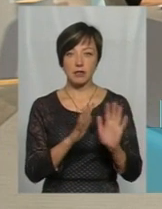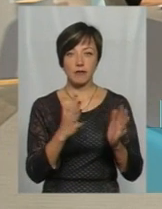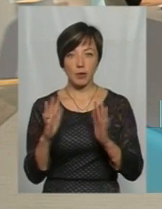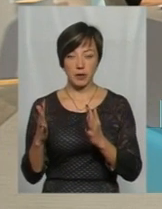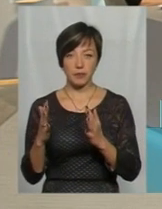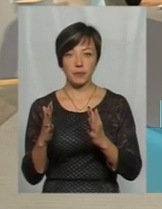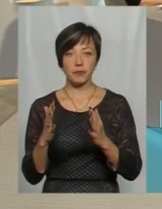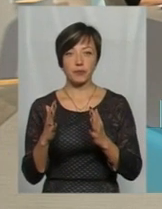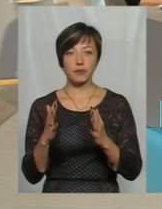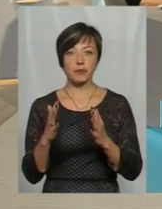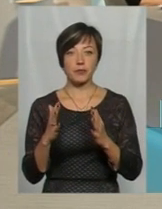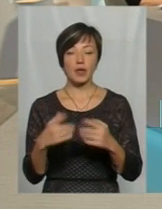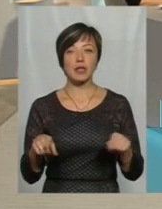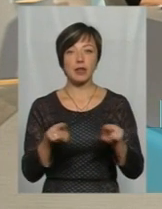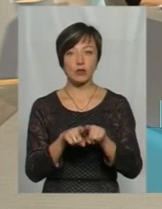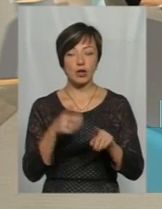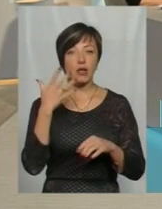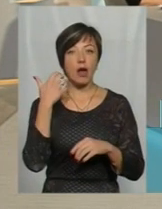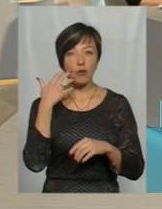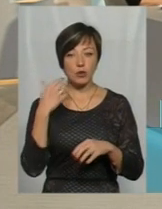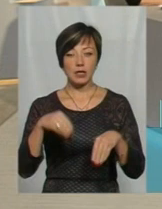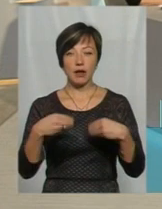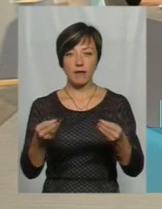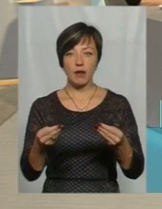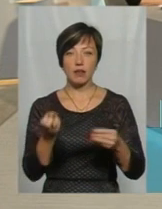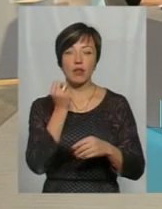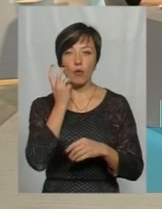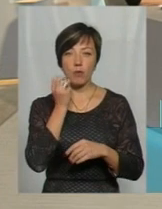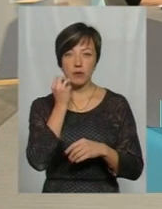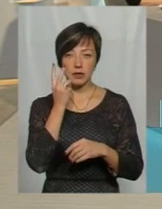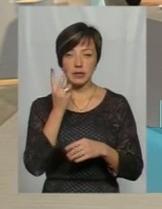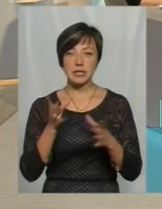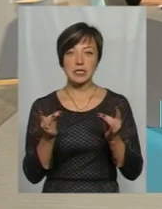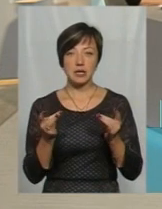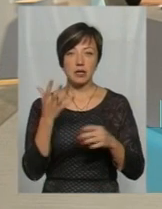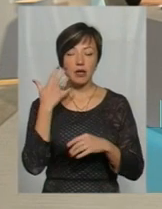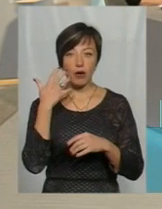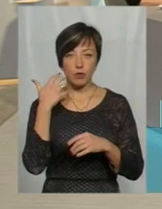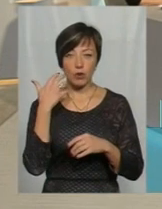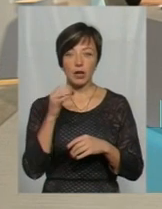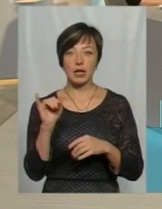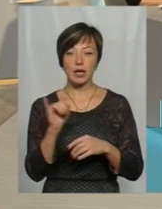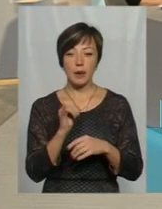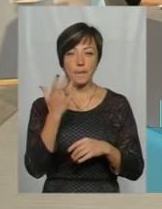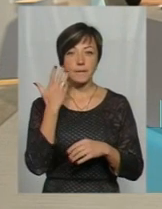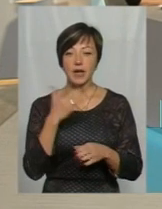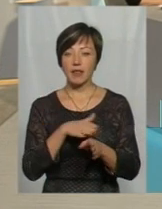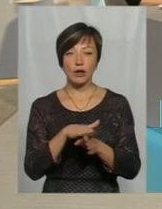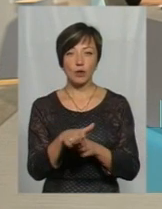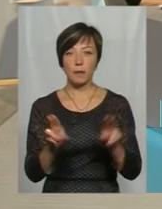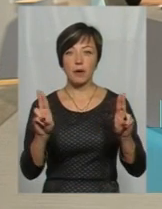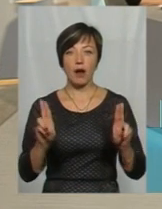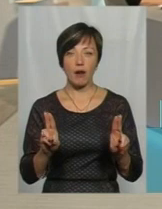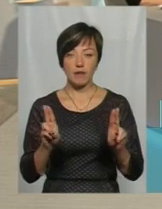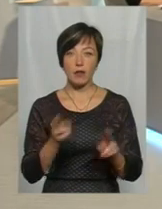випадків, а також яблука, які давались на обід, сирі яблука. І при недотриманні